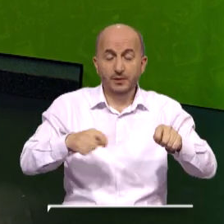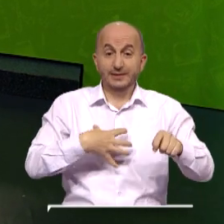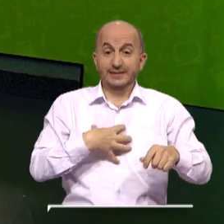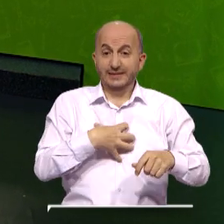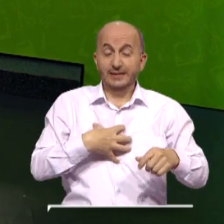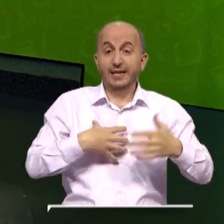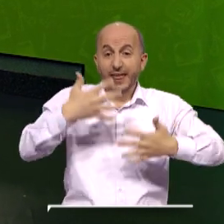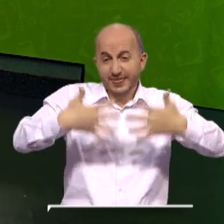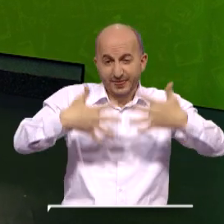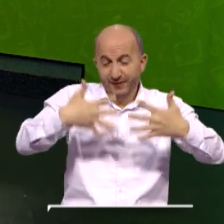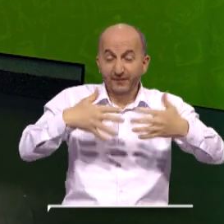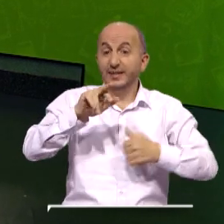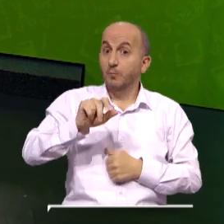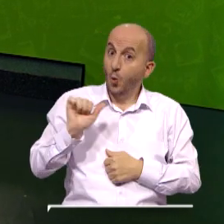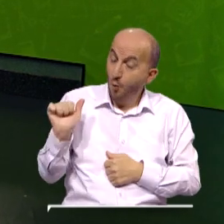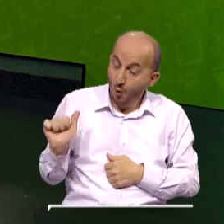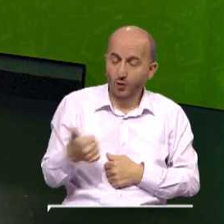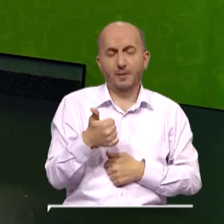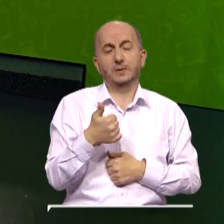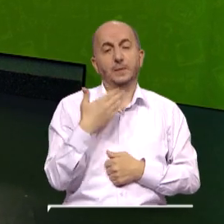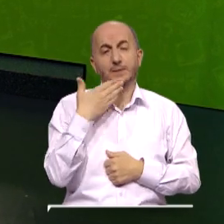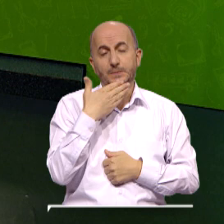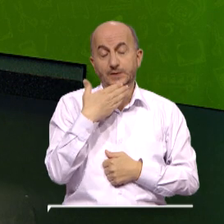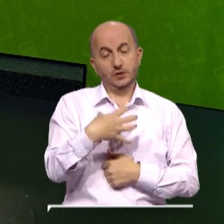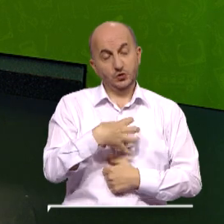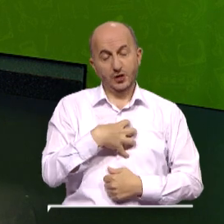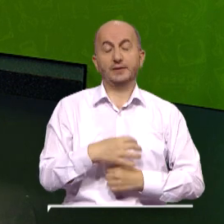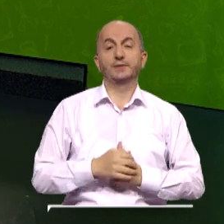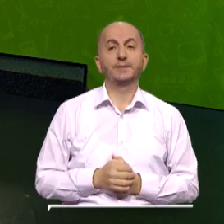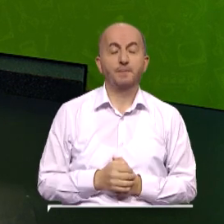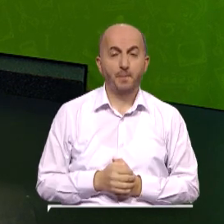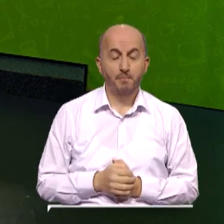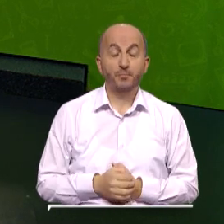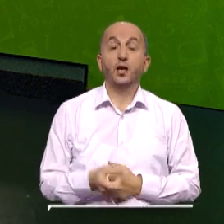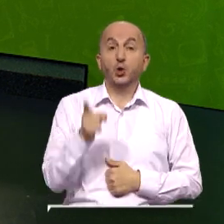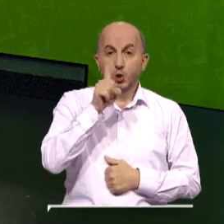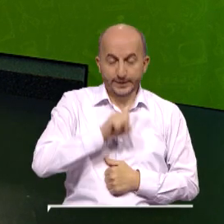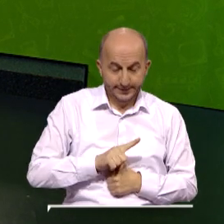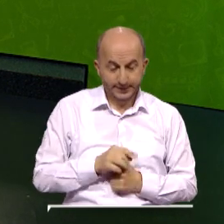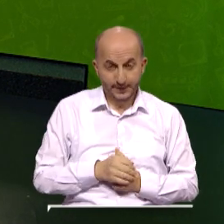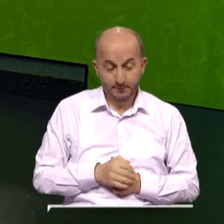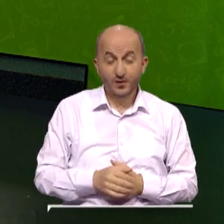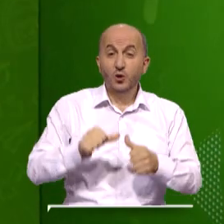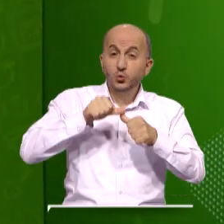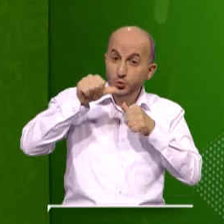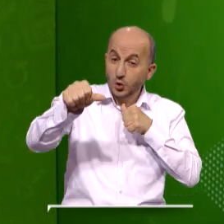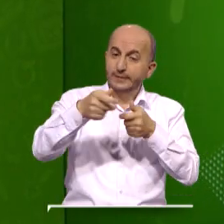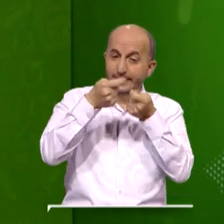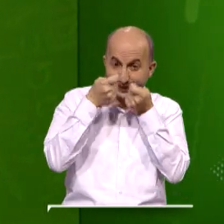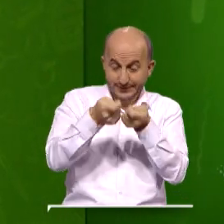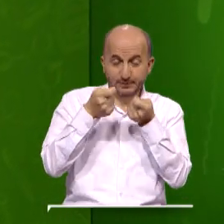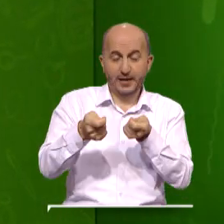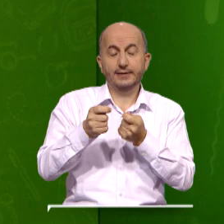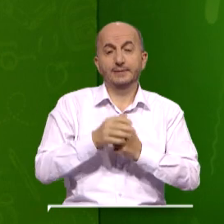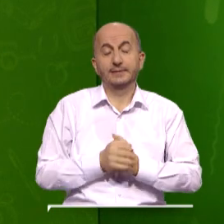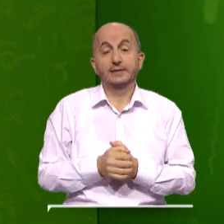Diyanet televizyonu gibi önemli birim imkana sahip Dolayısıyla uzaktan